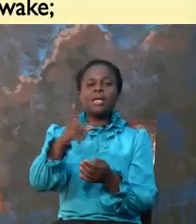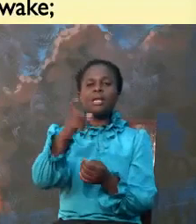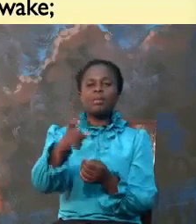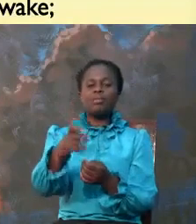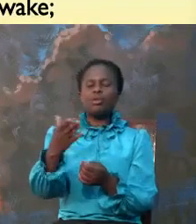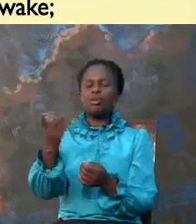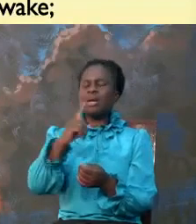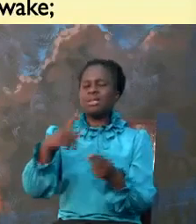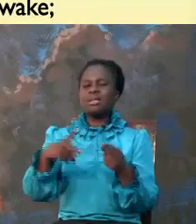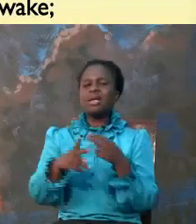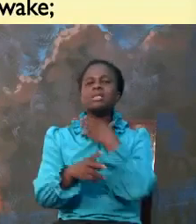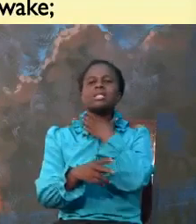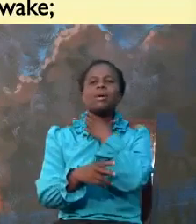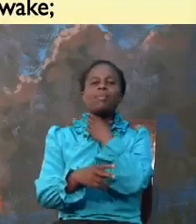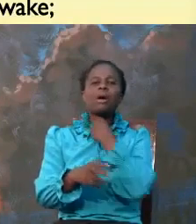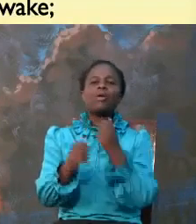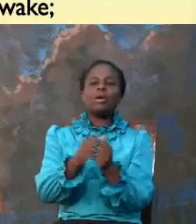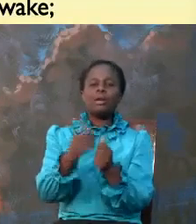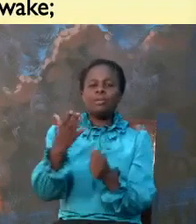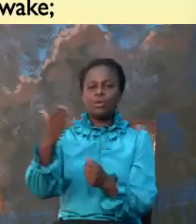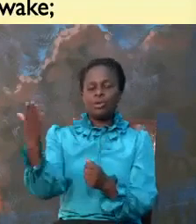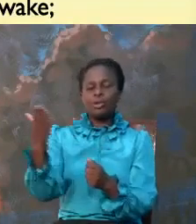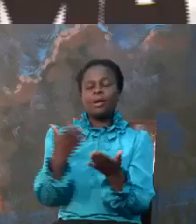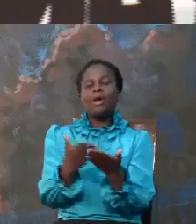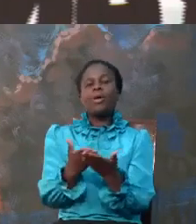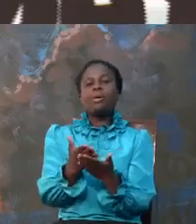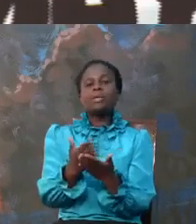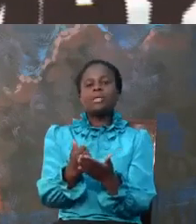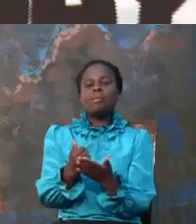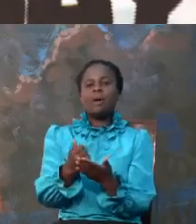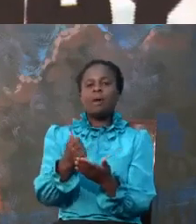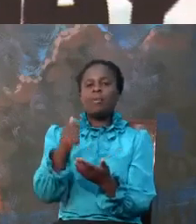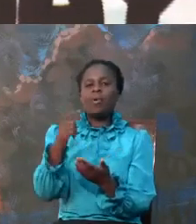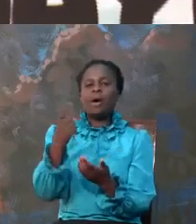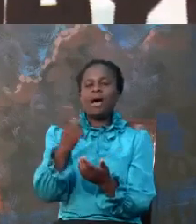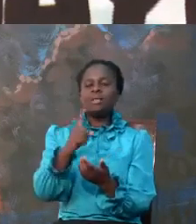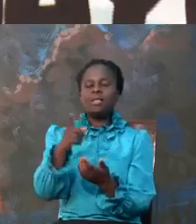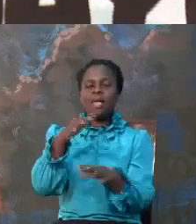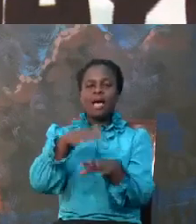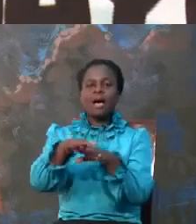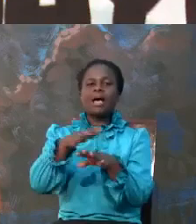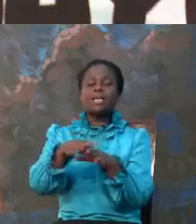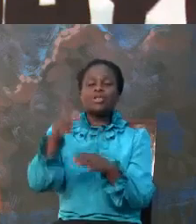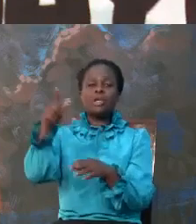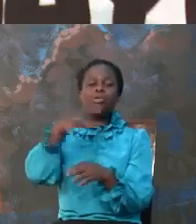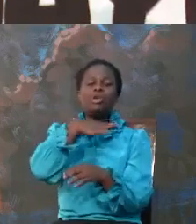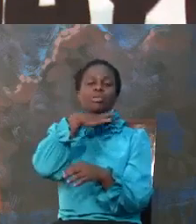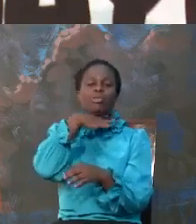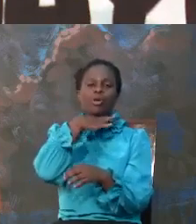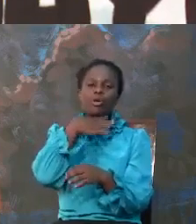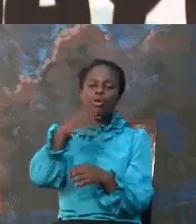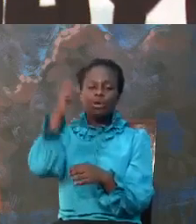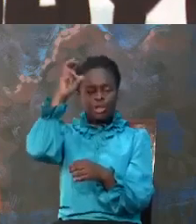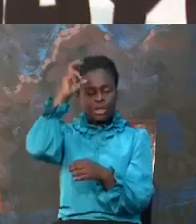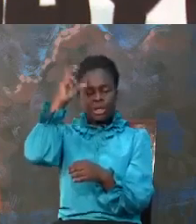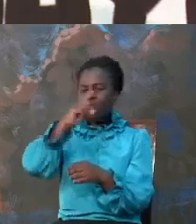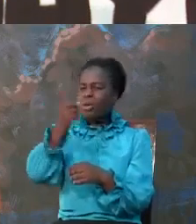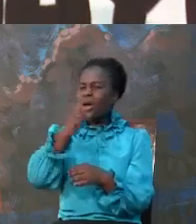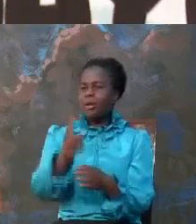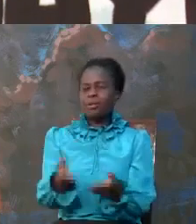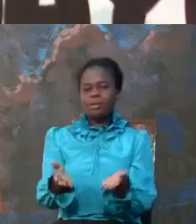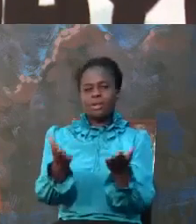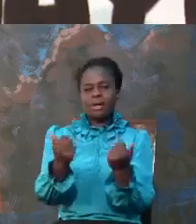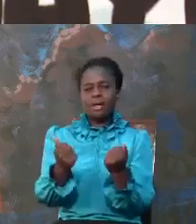asikate tamaa kwa namna yoyote ile, kwa sababu asija kaambiwa na yule muongo shetani ya kwamba haitawezekana.